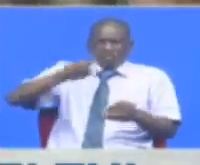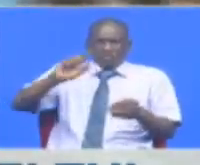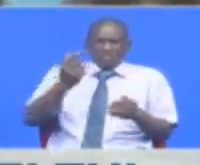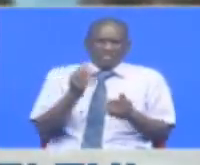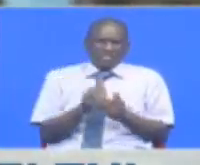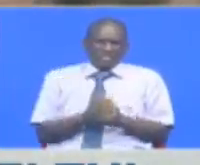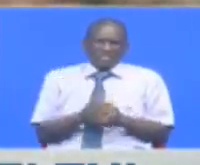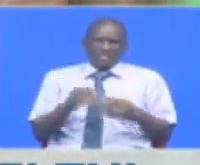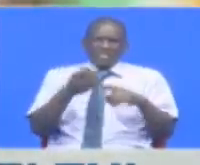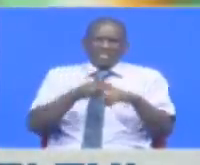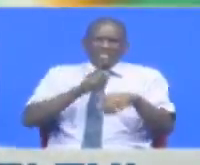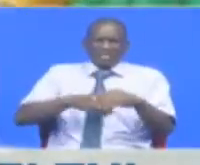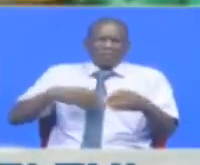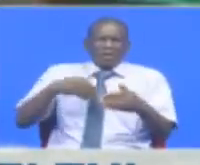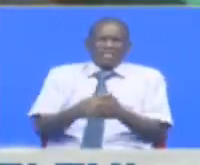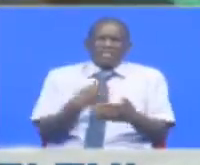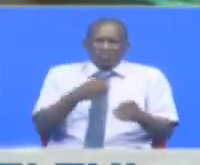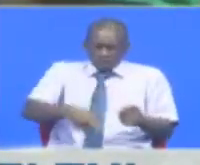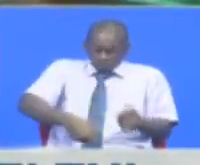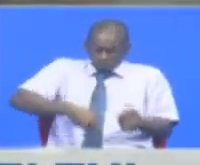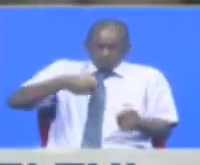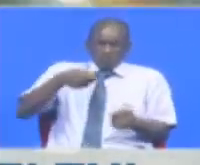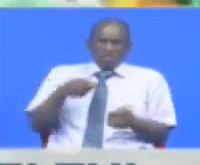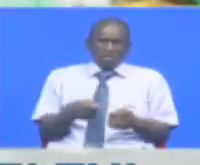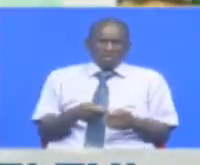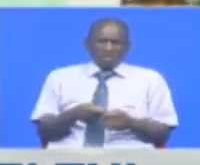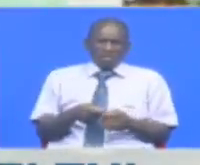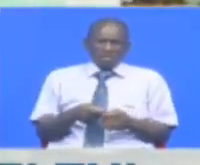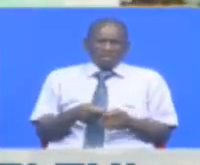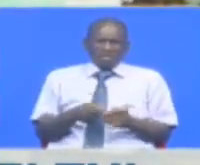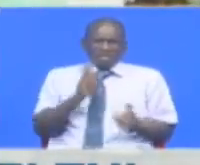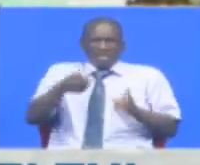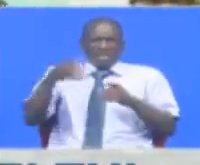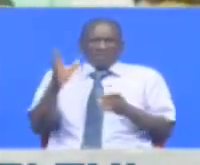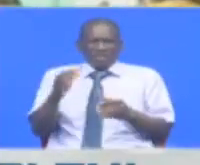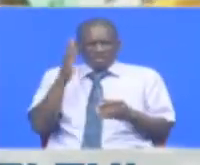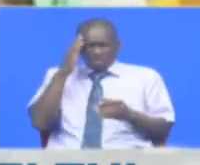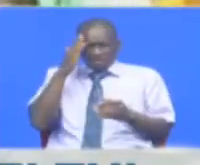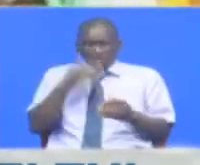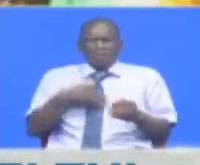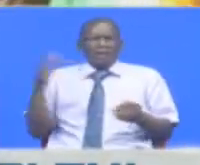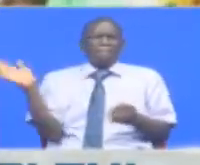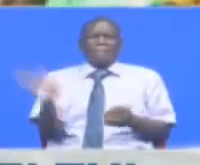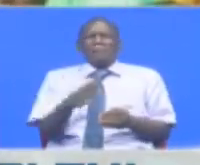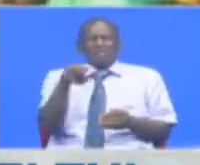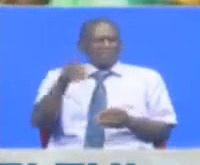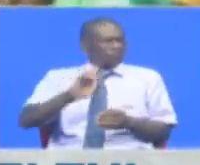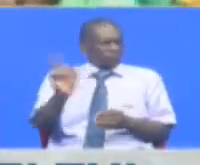Sasa wakati nifika pale kumwambia namna hivi akatoroka mbio, akafikiria nilikuwa nakwenda kumpiga.